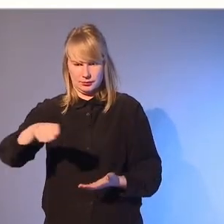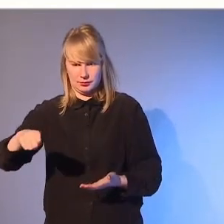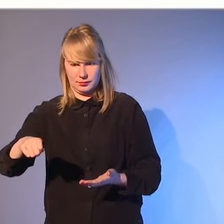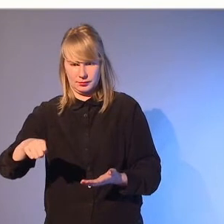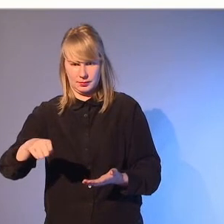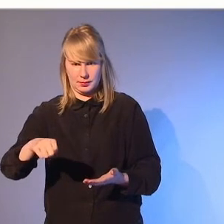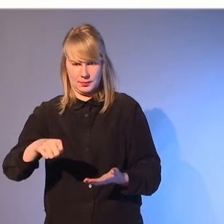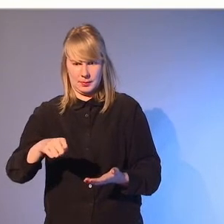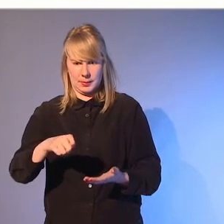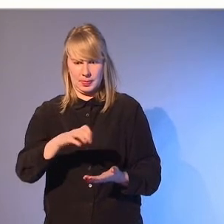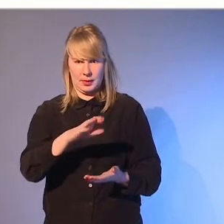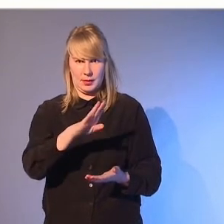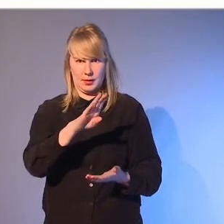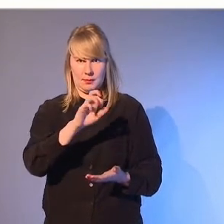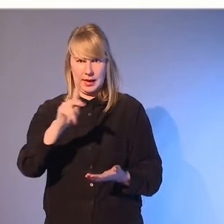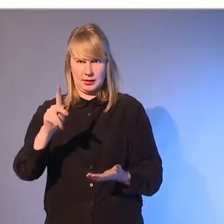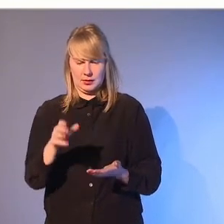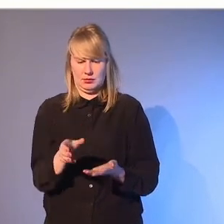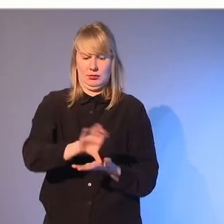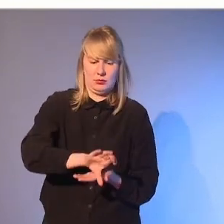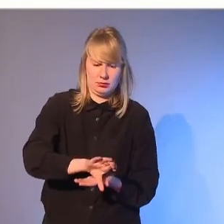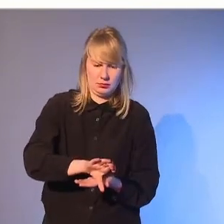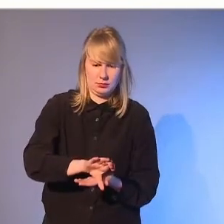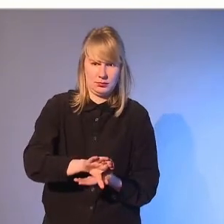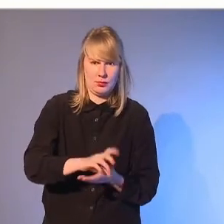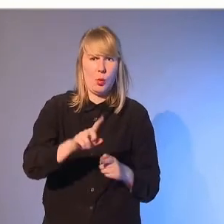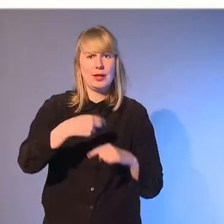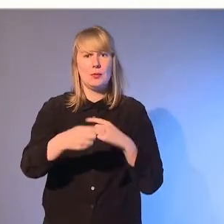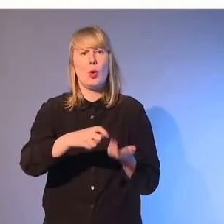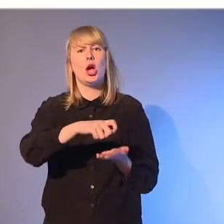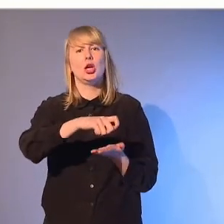blekk, og så fikk jeg trekkpapir, og så det gikk ut. Og så kom kulepenna.